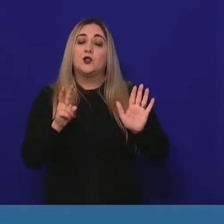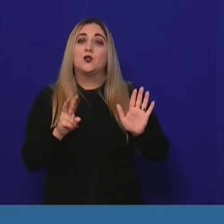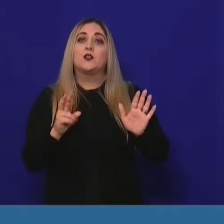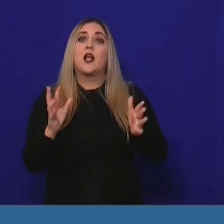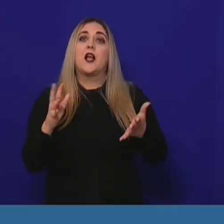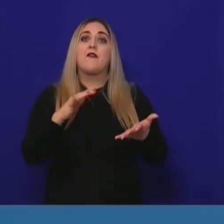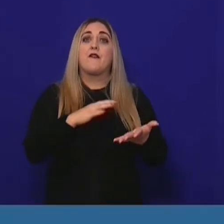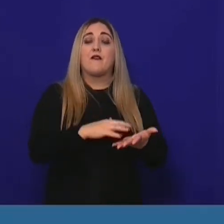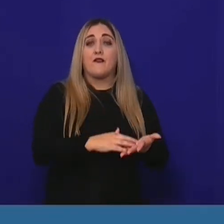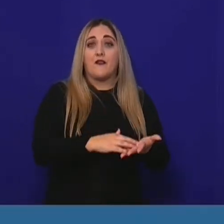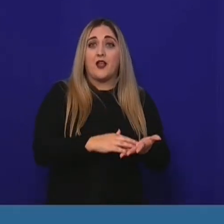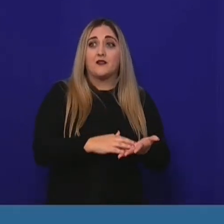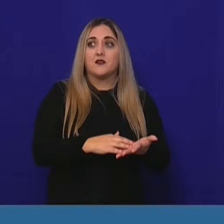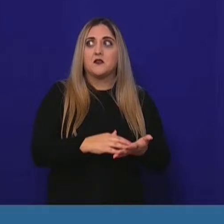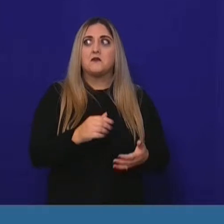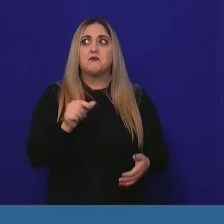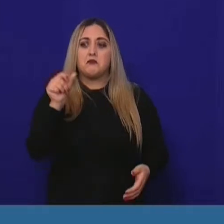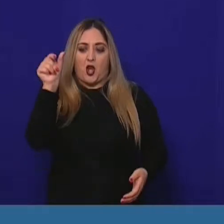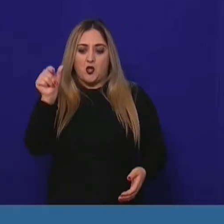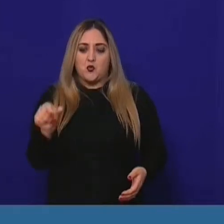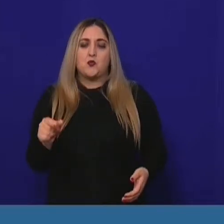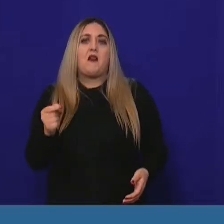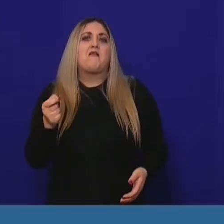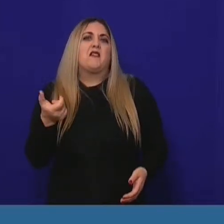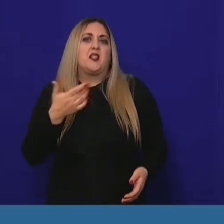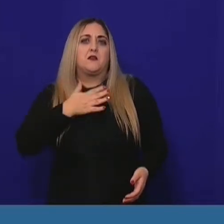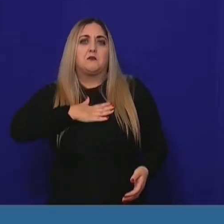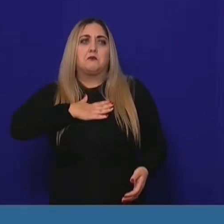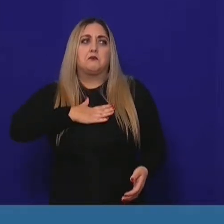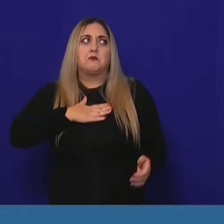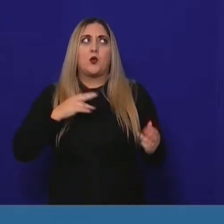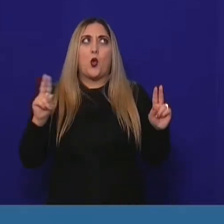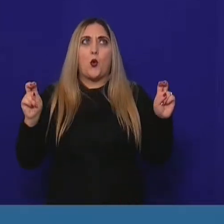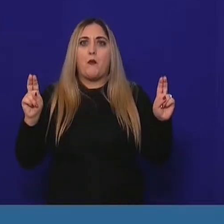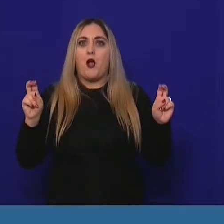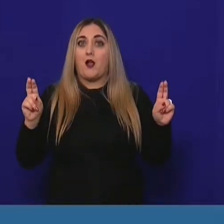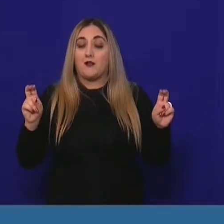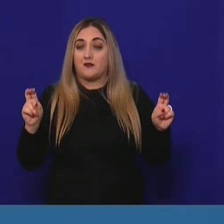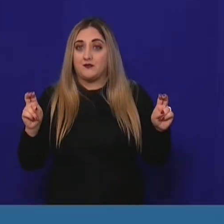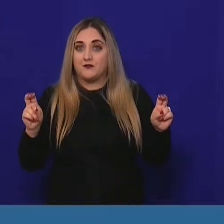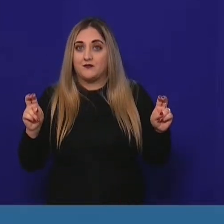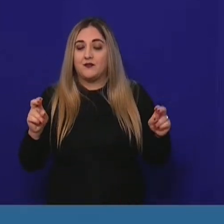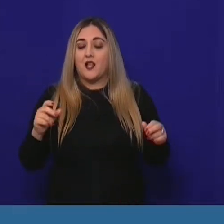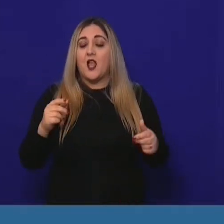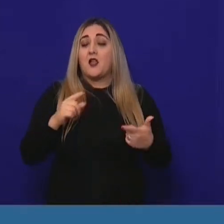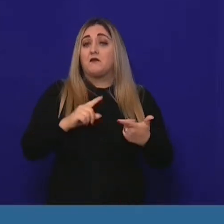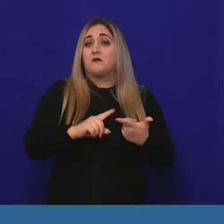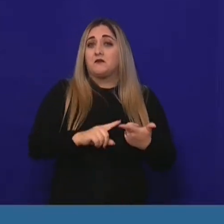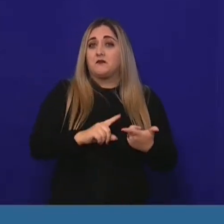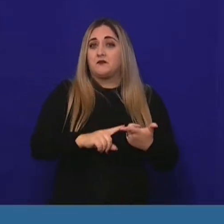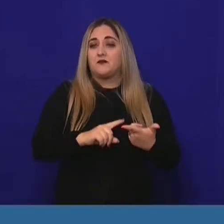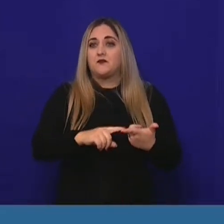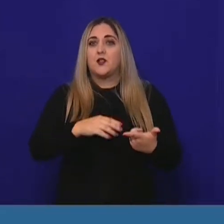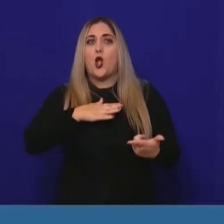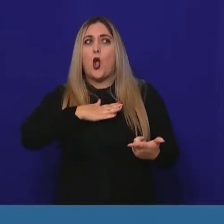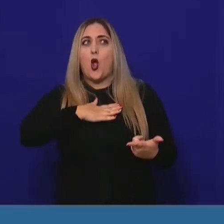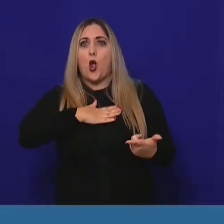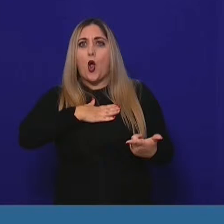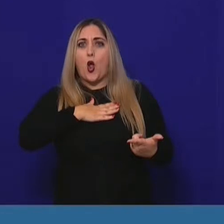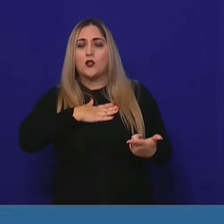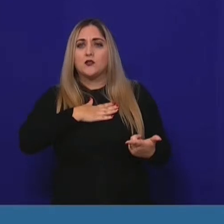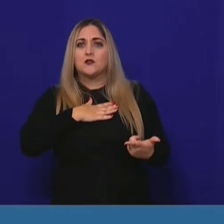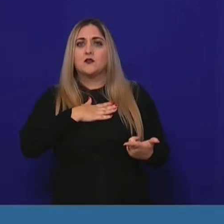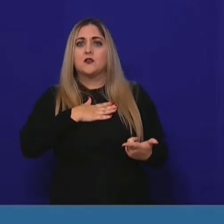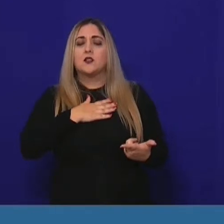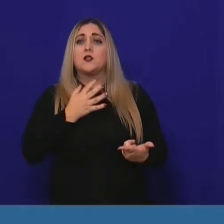lil persuna minimalment. Infatti għandna numru ta' każijiet li jkunu fid-dar. Għandek min jiġi affettwat ħajkollu bżonn jidħol